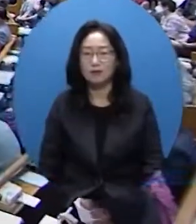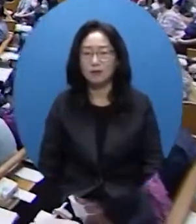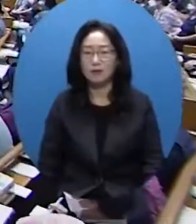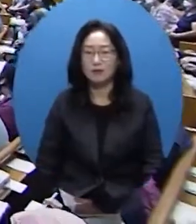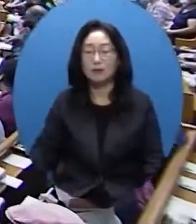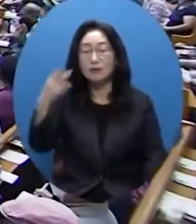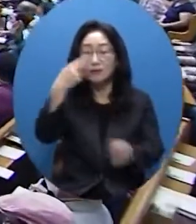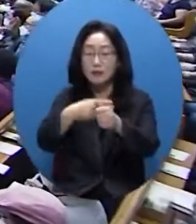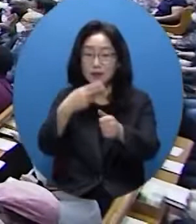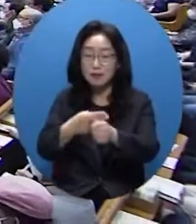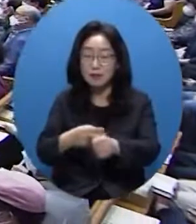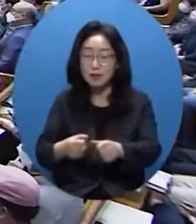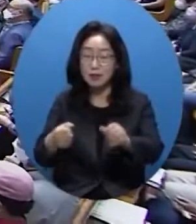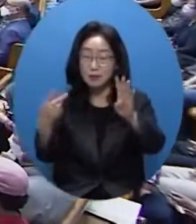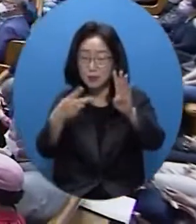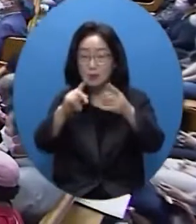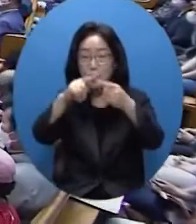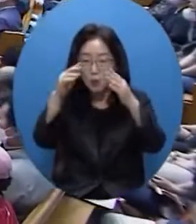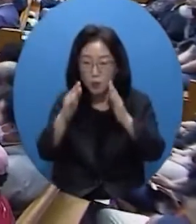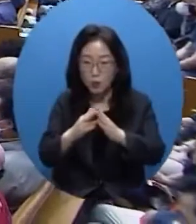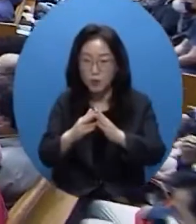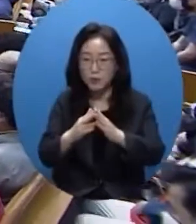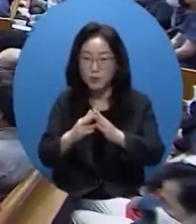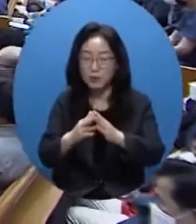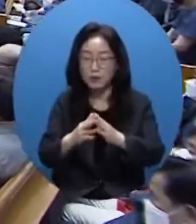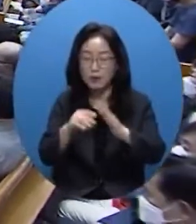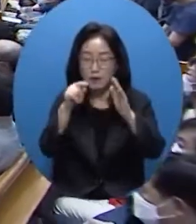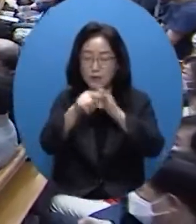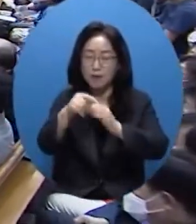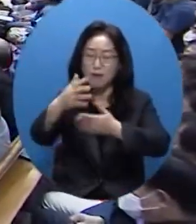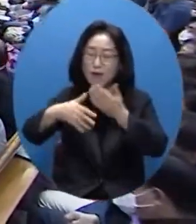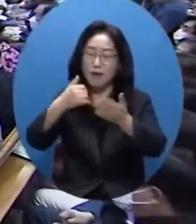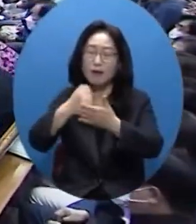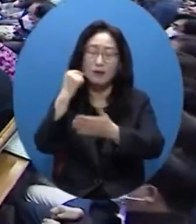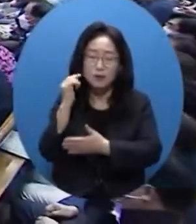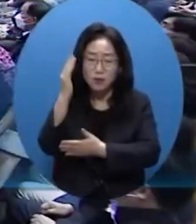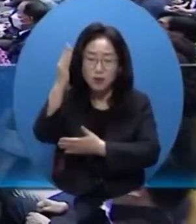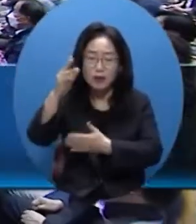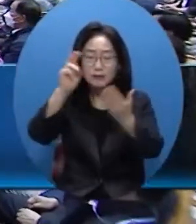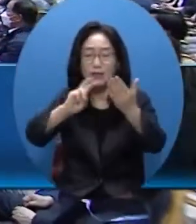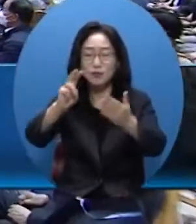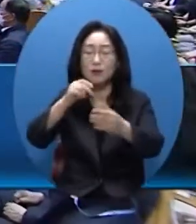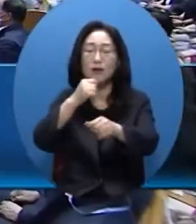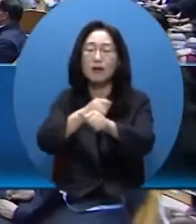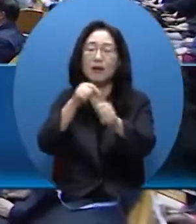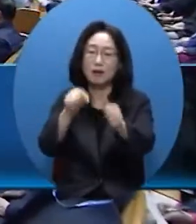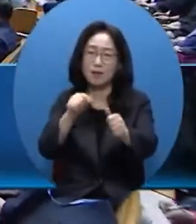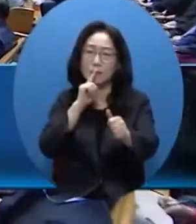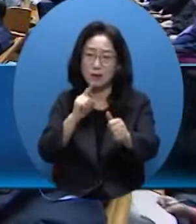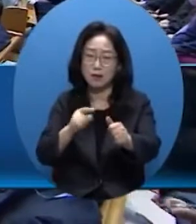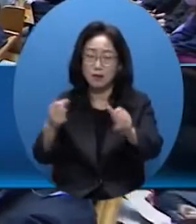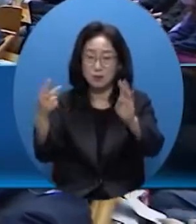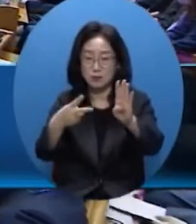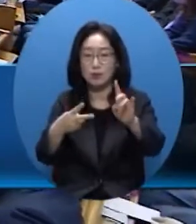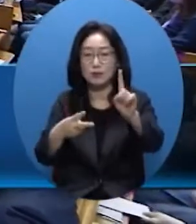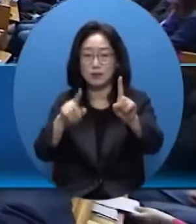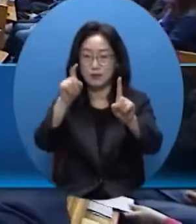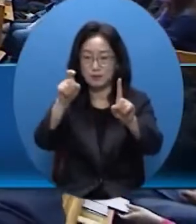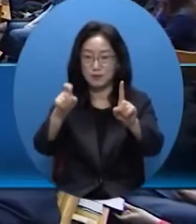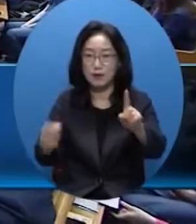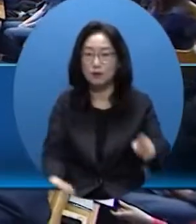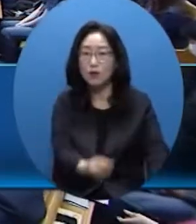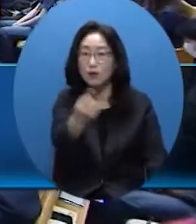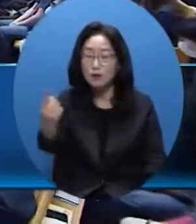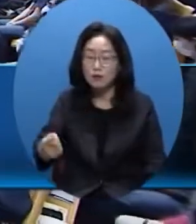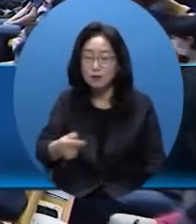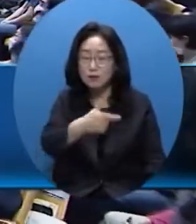차도 머리 필리프 교인들에게 위 열매가 가득하여 하나님의 영광과 찬송이 되라 고 권면합니다 그래서 1장 10절 11절 입니다 너희로 찧기